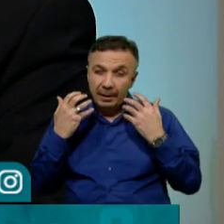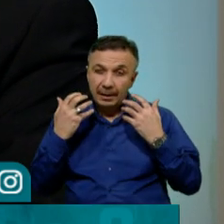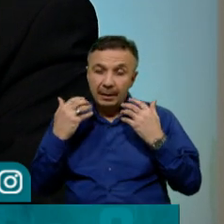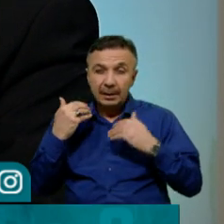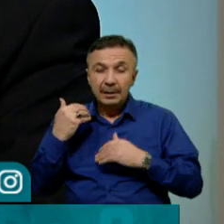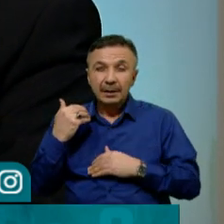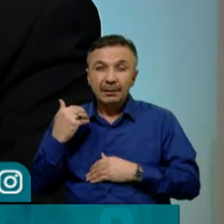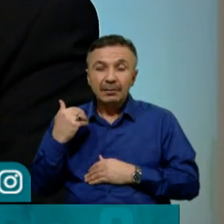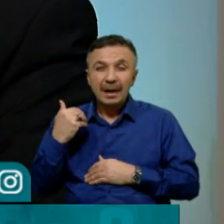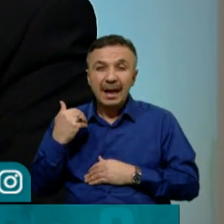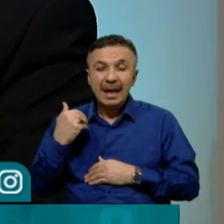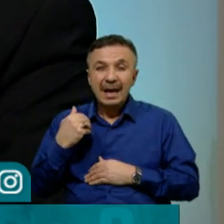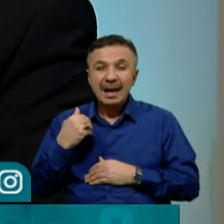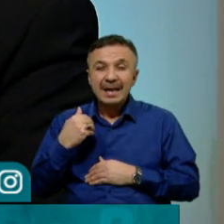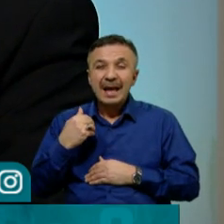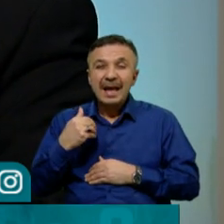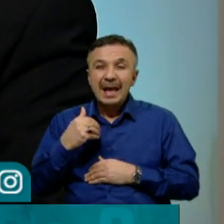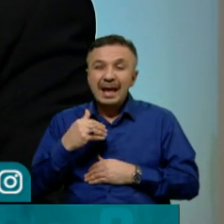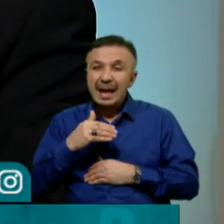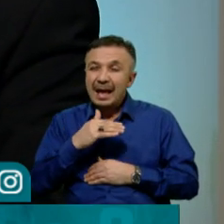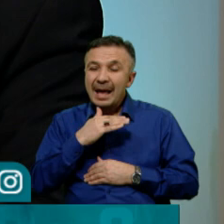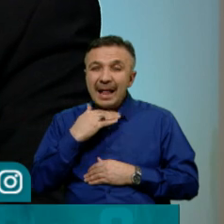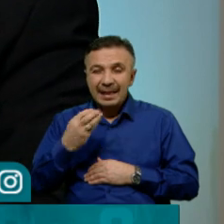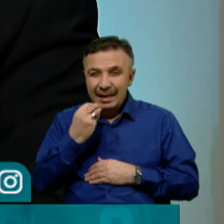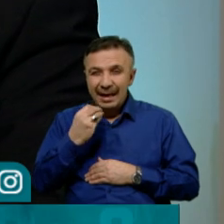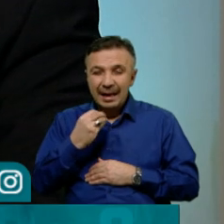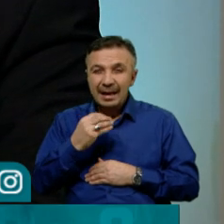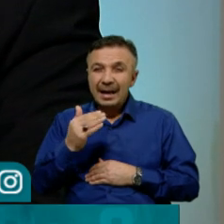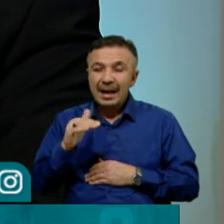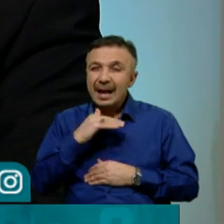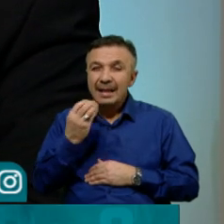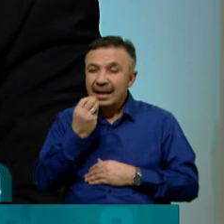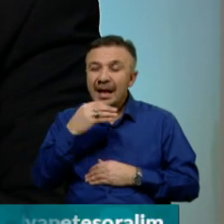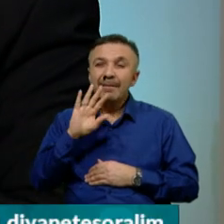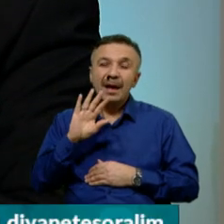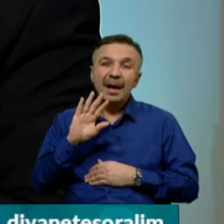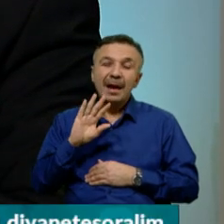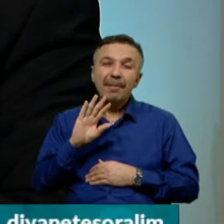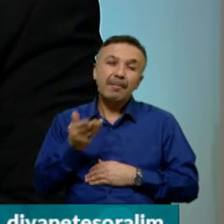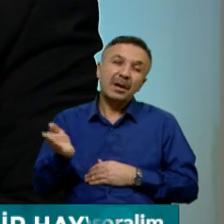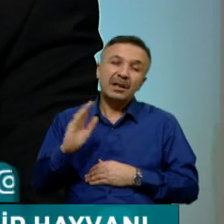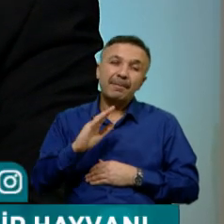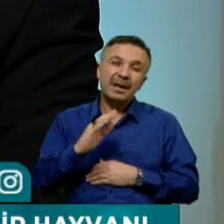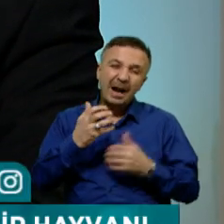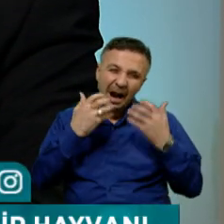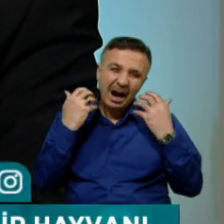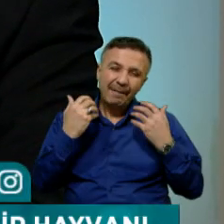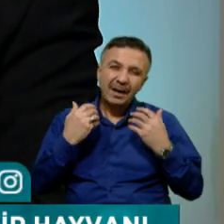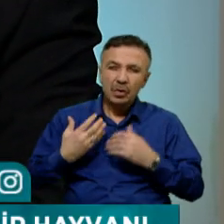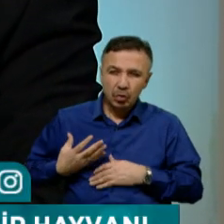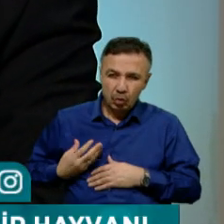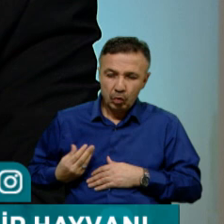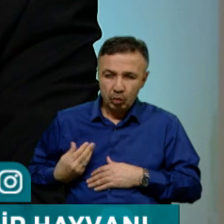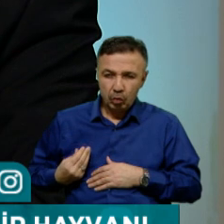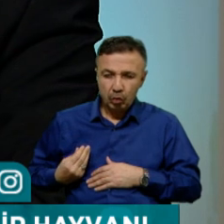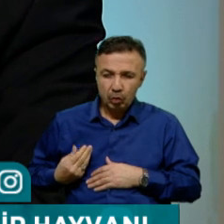eti yenen bir hayvan eti yemeyen başka bir hayvanın sütünü emmiş olabilir bu şu